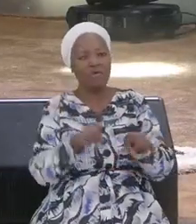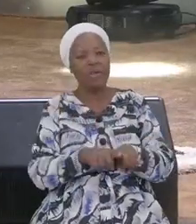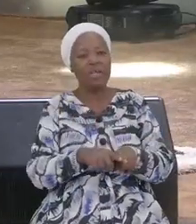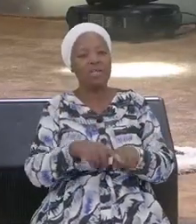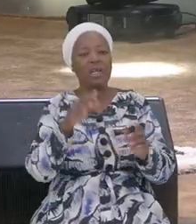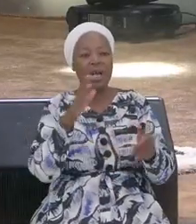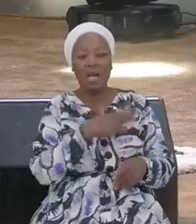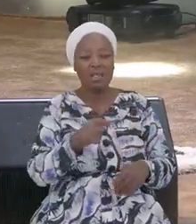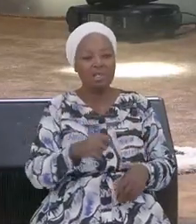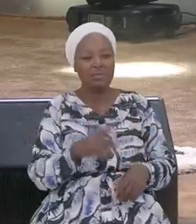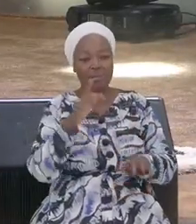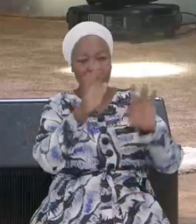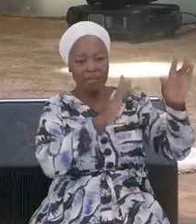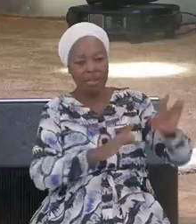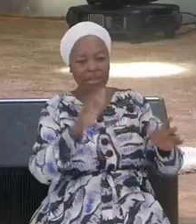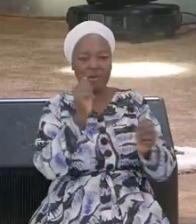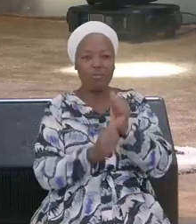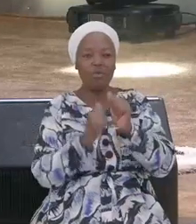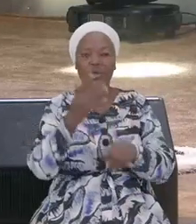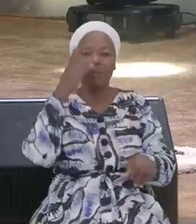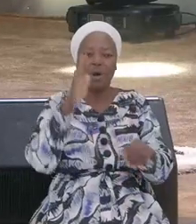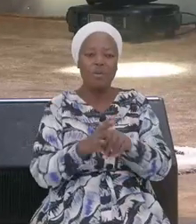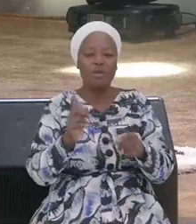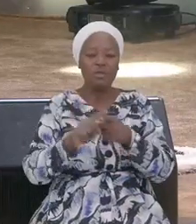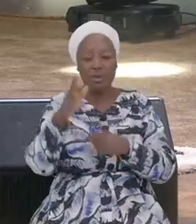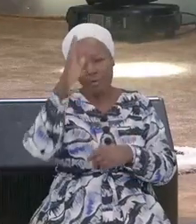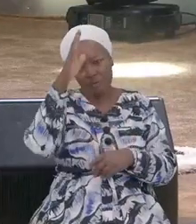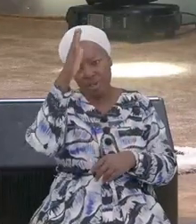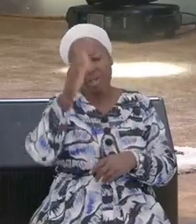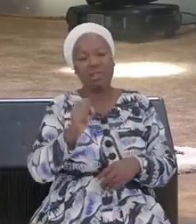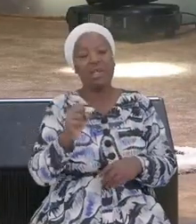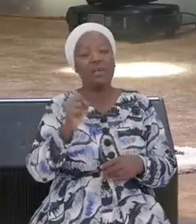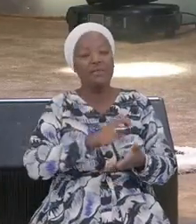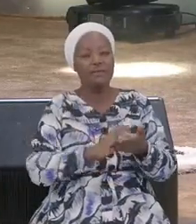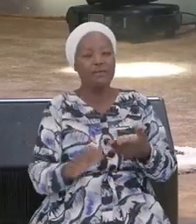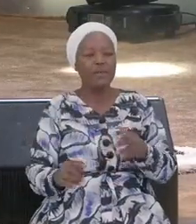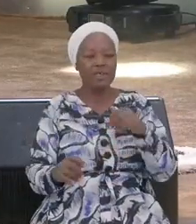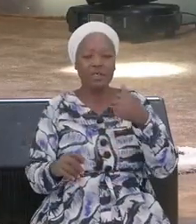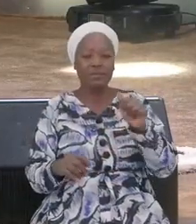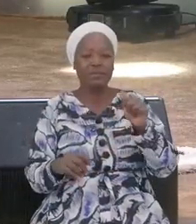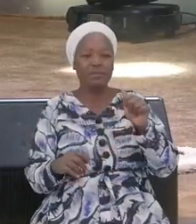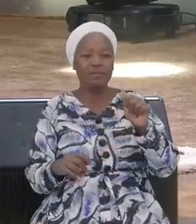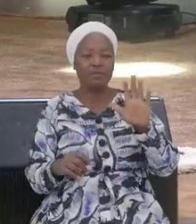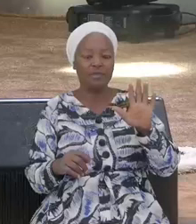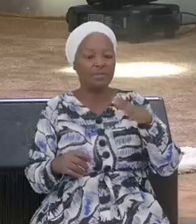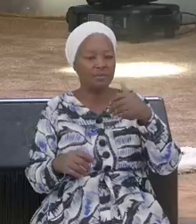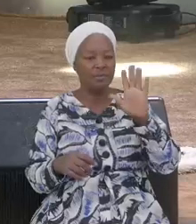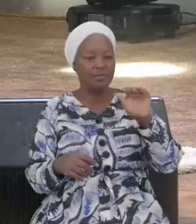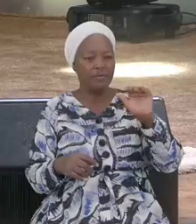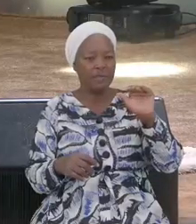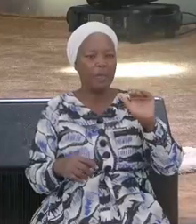l'alliance et la miséricorde qu'il a juré à tes pères. Verset 15.